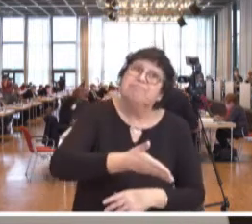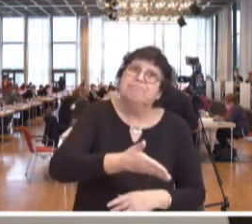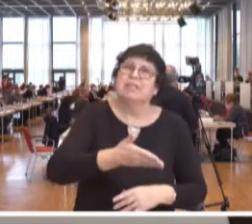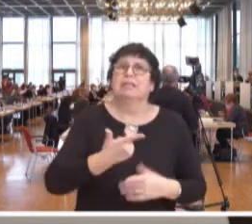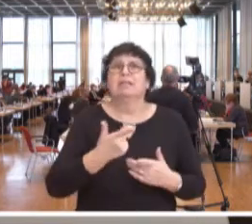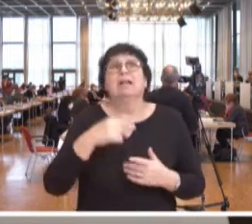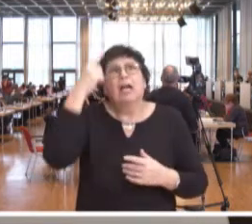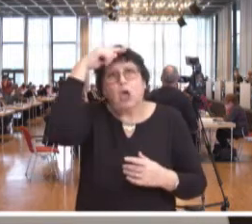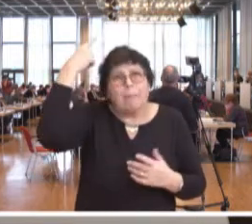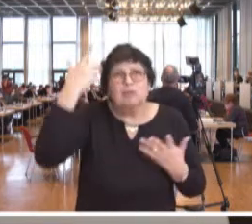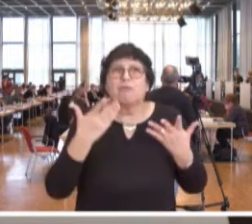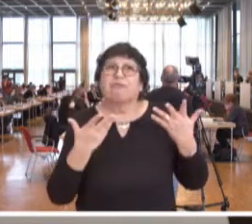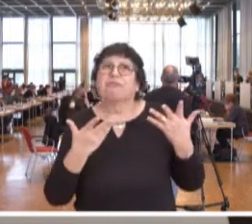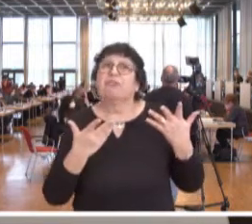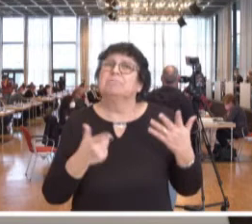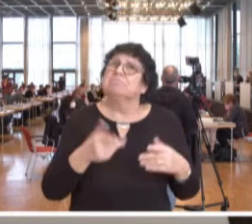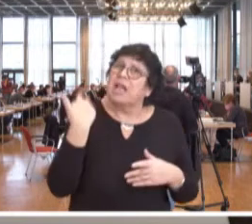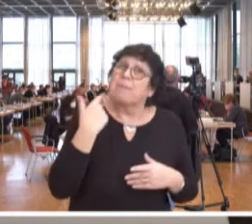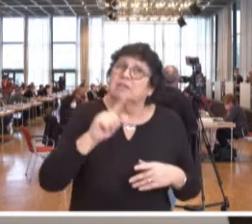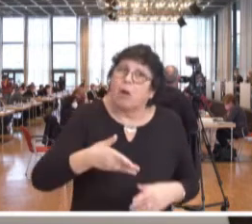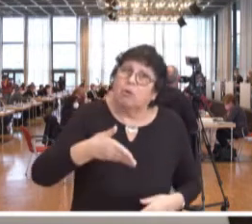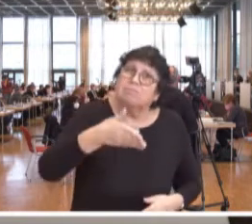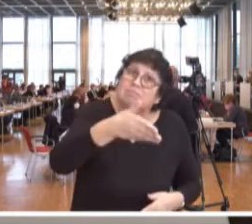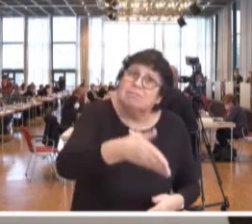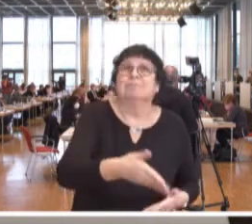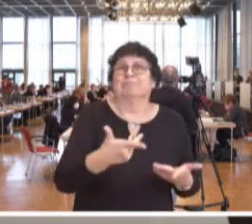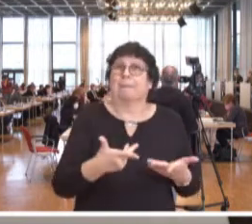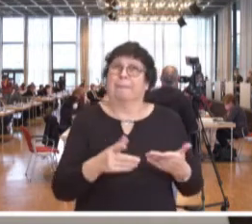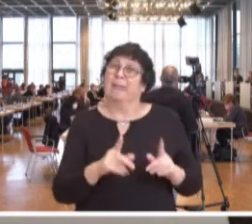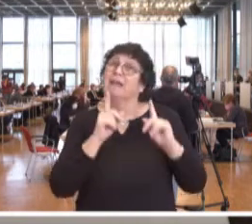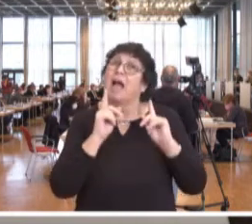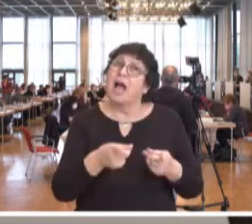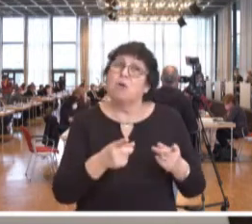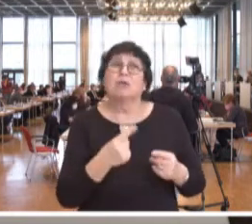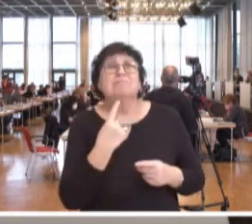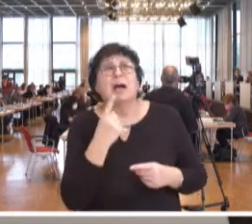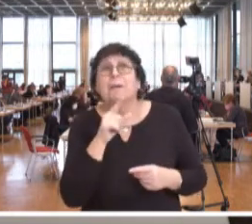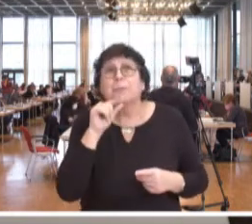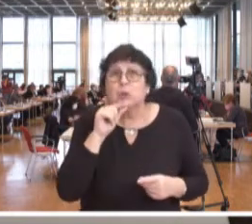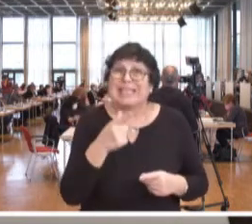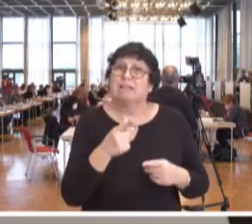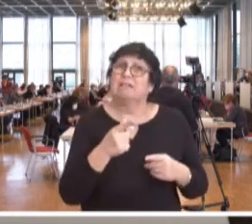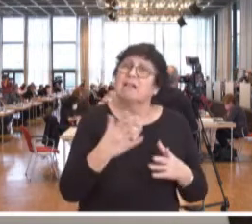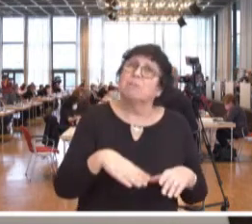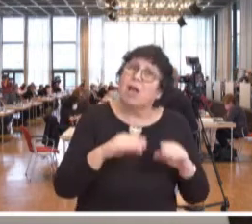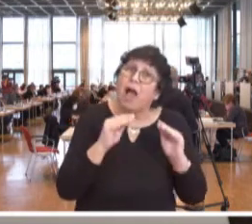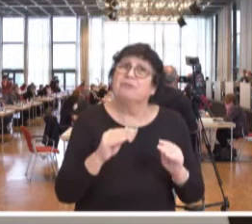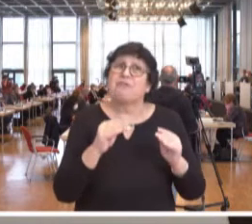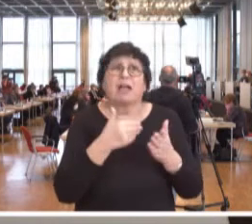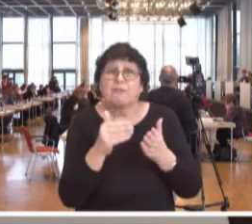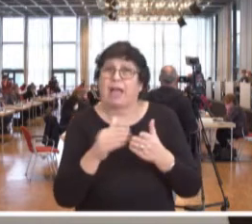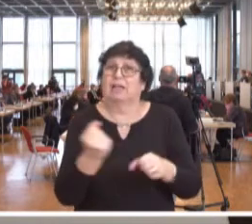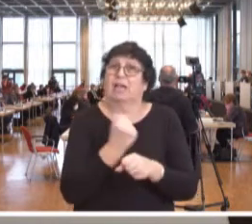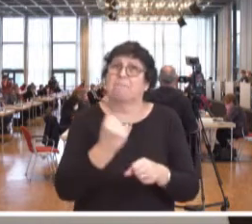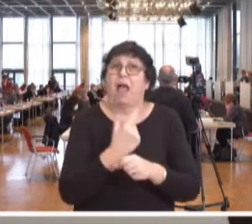Michail Gorbatschows zu ergreifen, eine Tradition, die selbst Jelzin fortgeführt hat. Auch Putin hatte sie fortgeführt. Ich erinnere